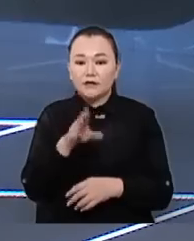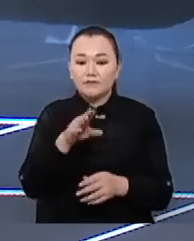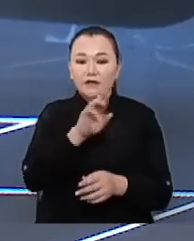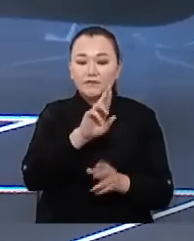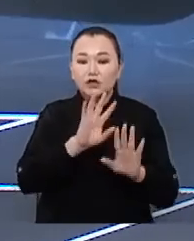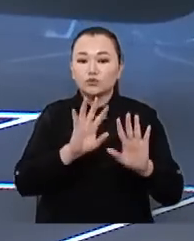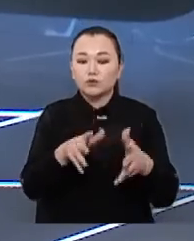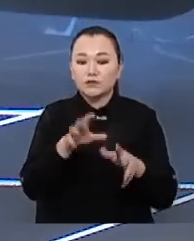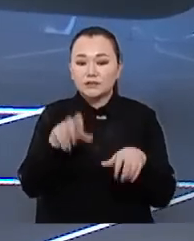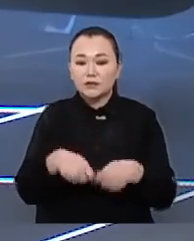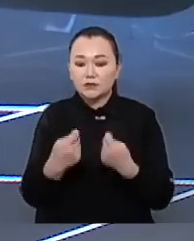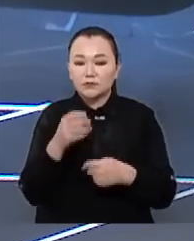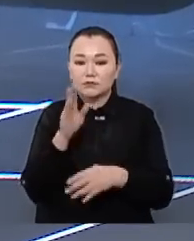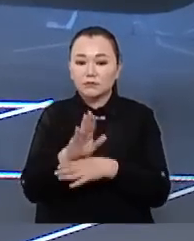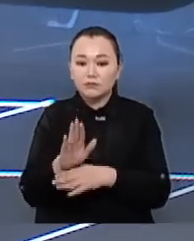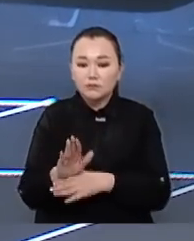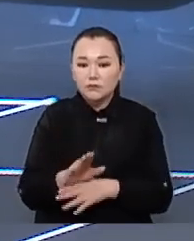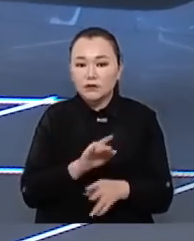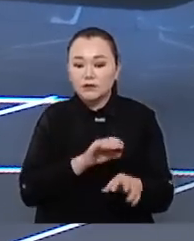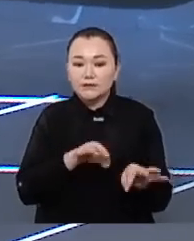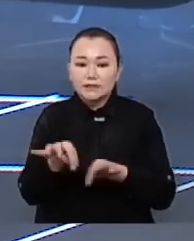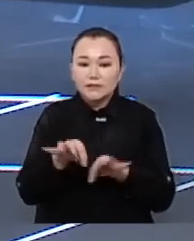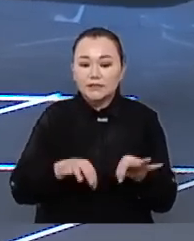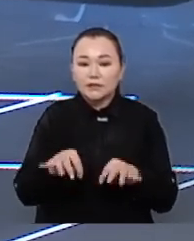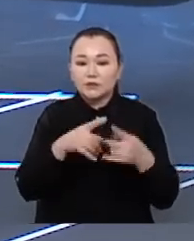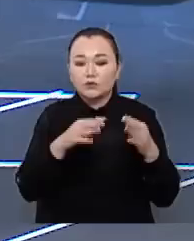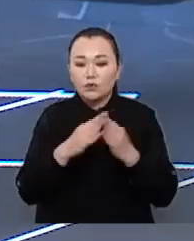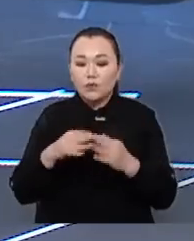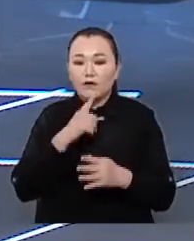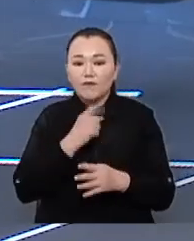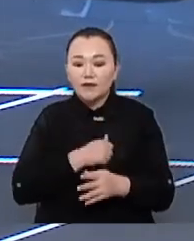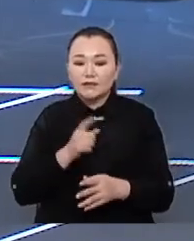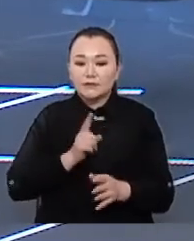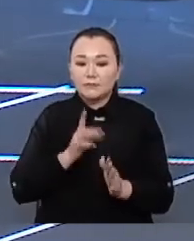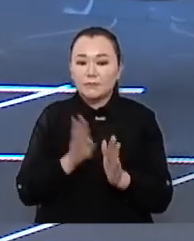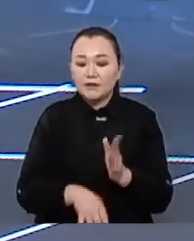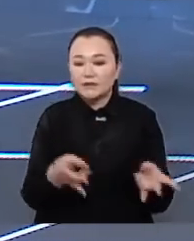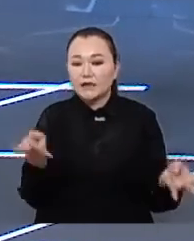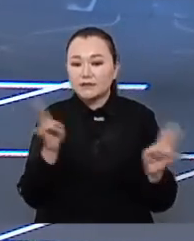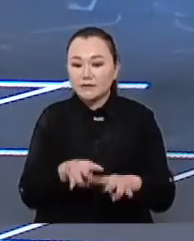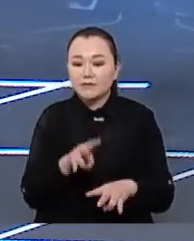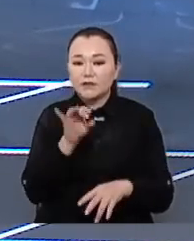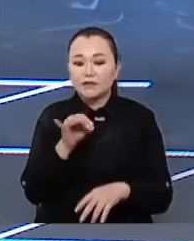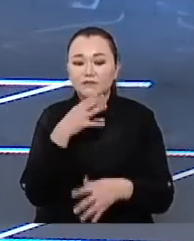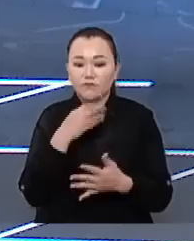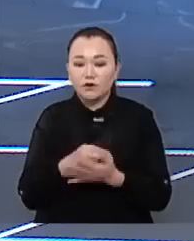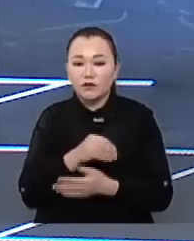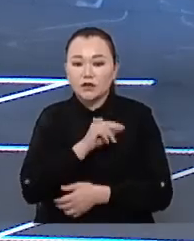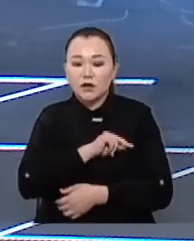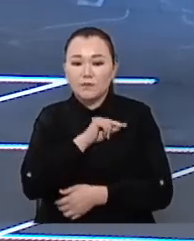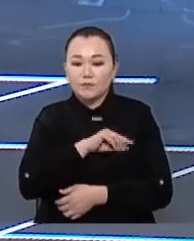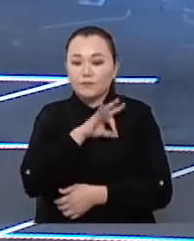оқиғасында заңсыз бұйрықтар беріп, стратегиялық нысандарды әскерилердің күзетінсіз қалдырғаны және өз билігін